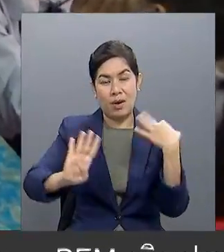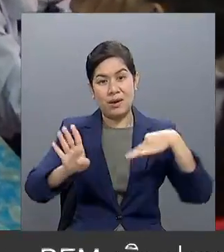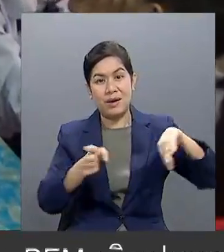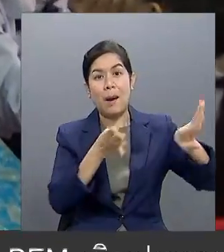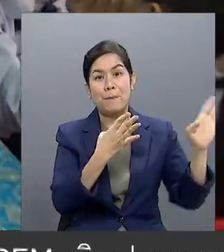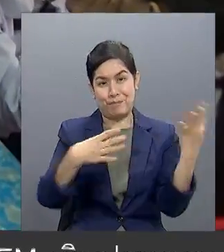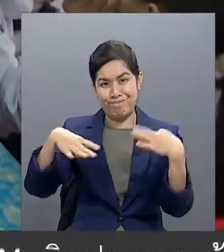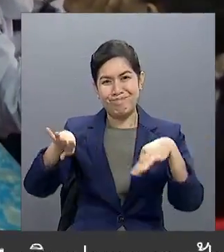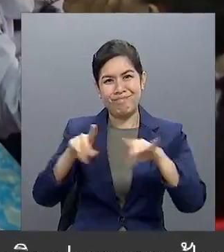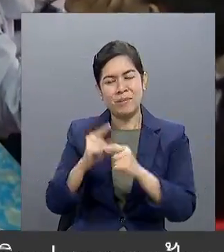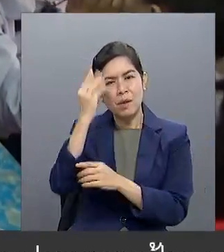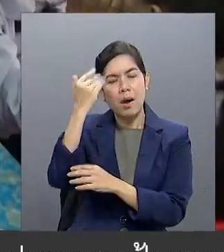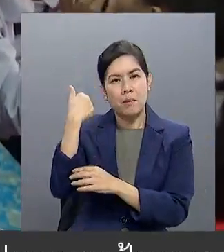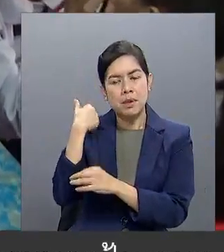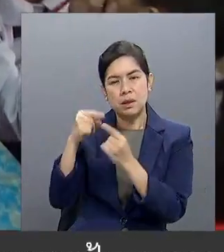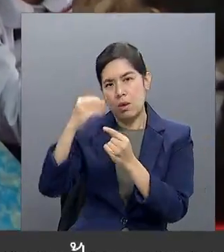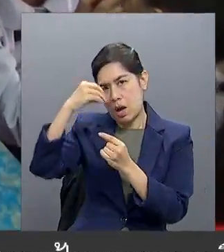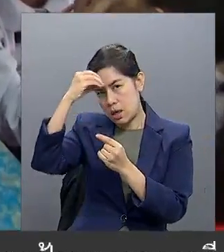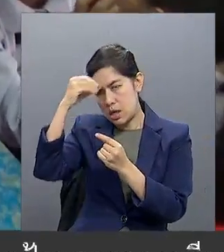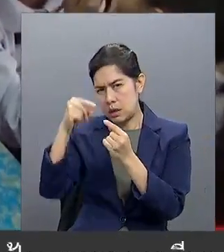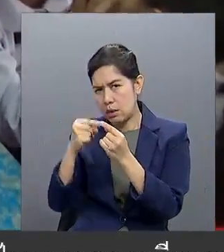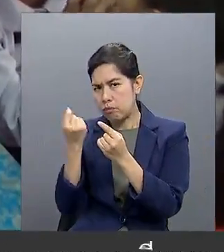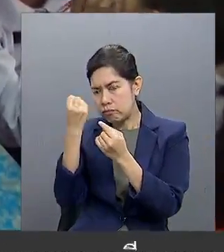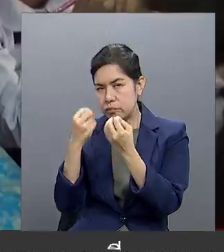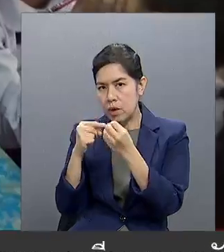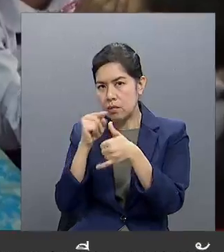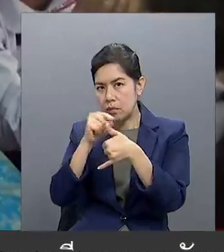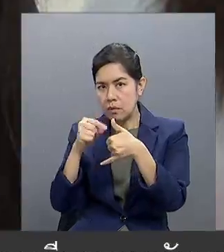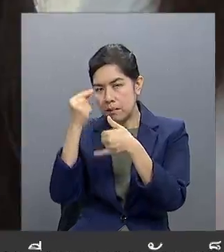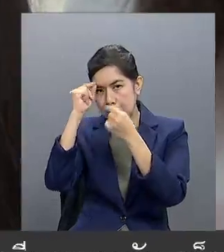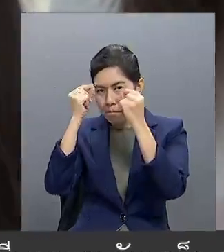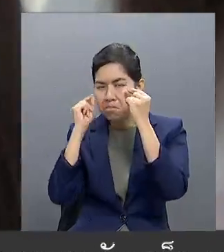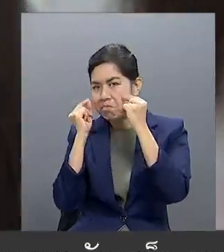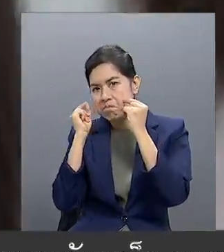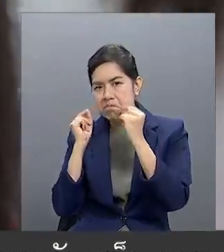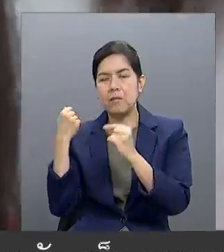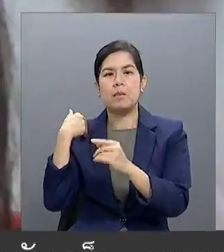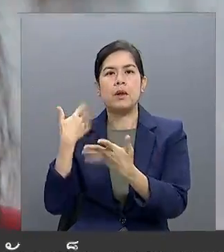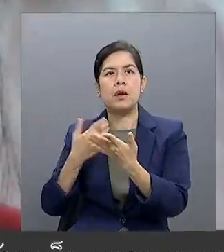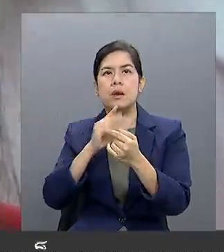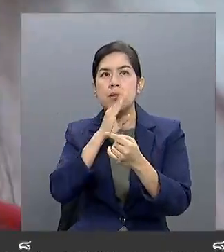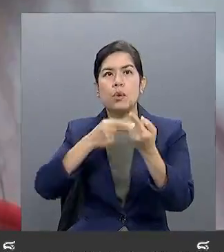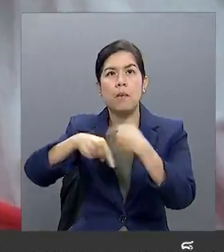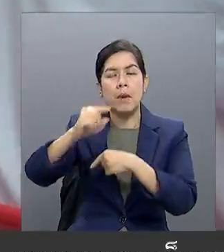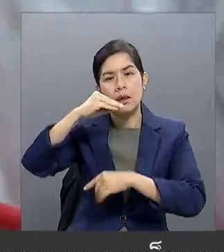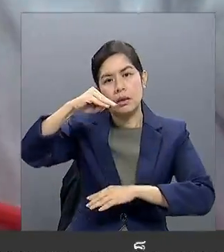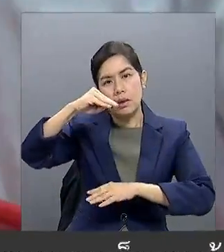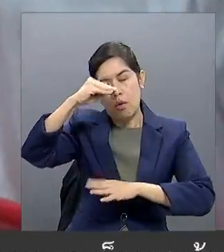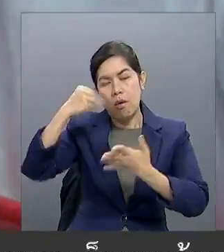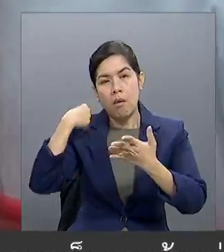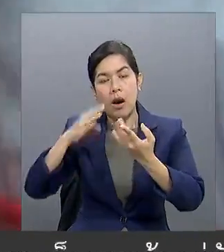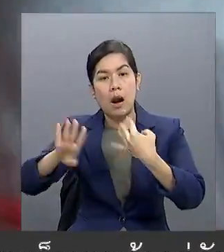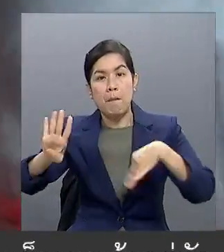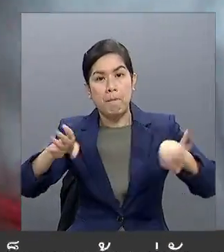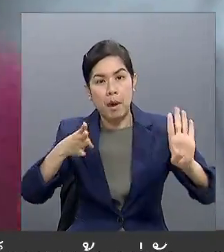านการแสดงรำนอกสถานที่น้องจะต้องเสียค่าแต่งหน้าทำผมคนละ300ถึง500บาทขึ้นไปเลยทำให้ทางคุณ